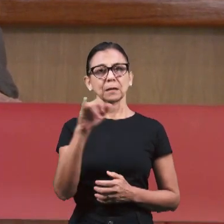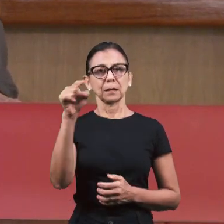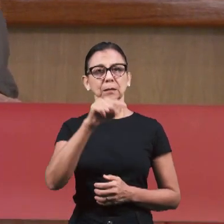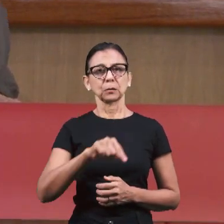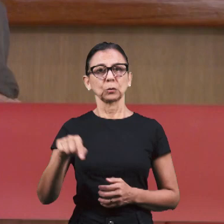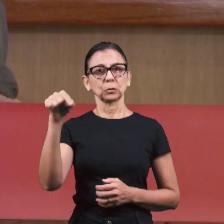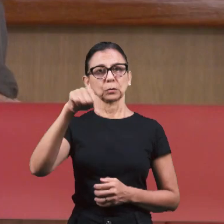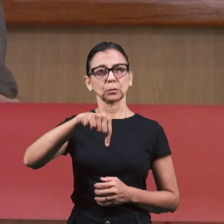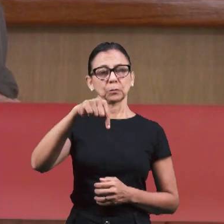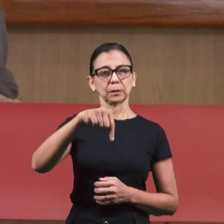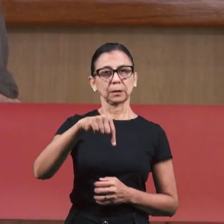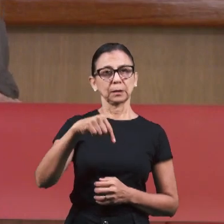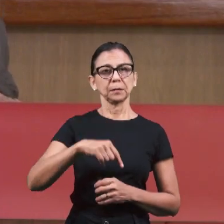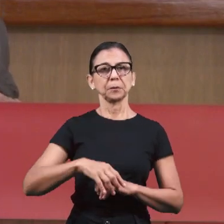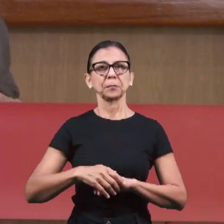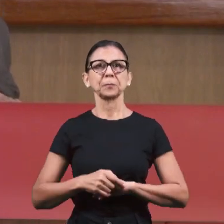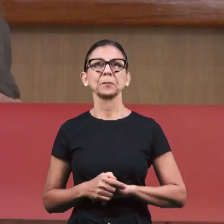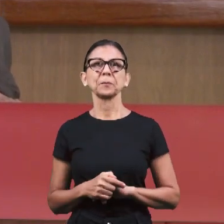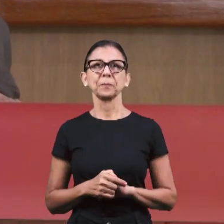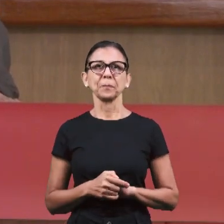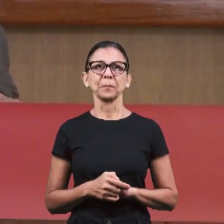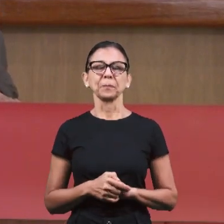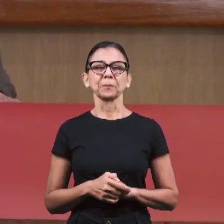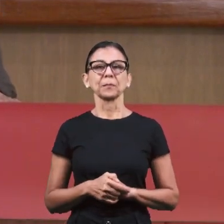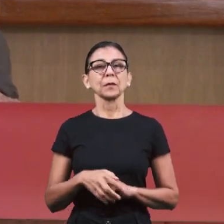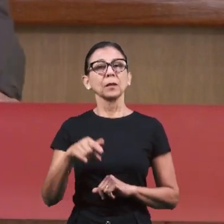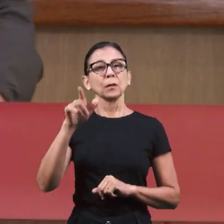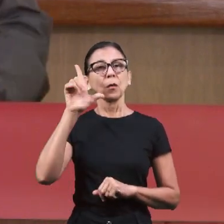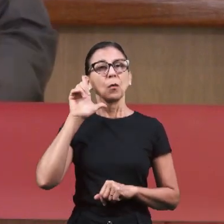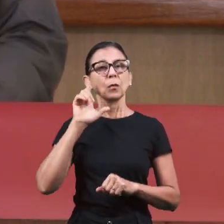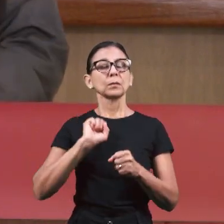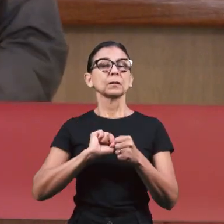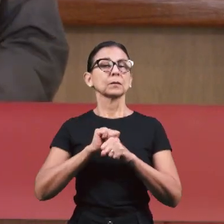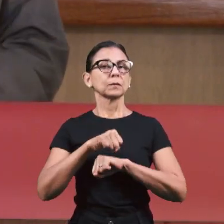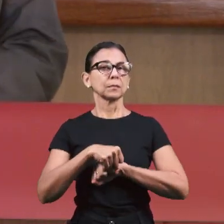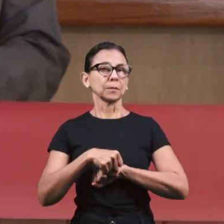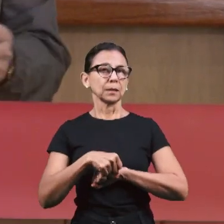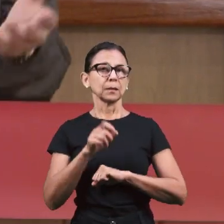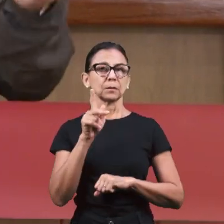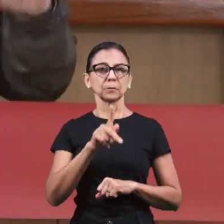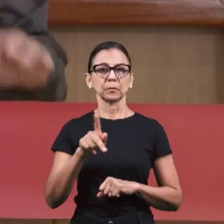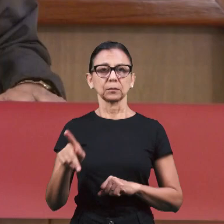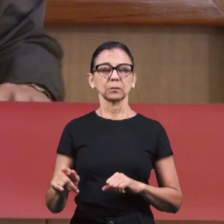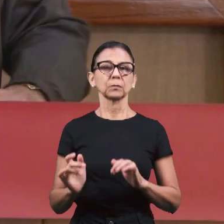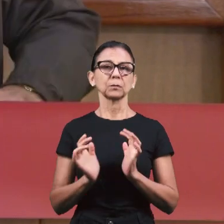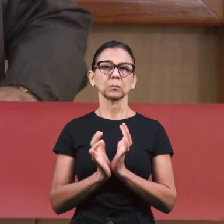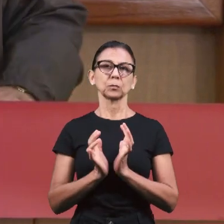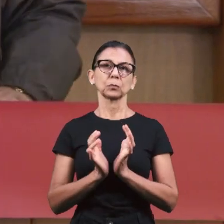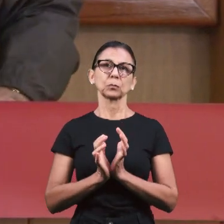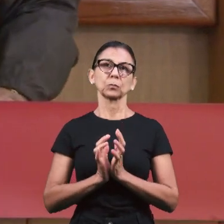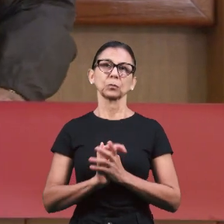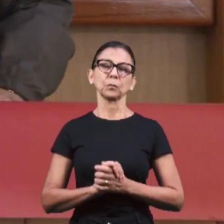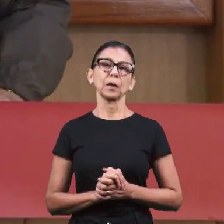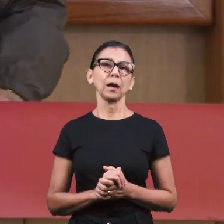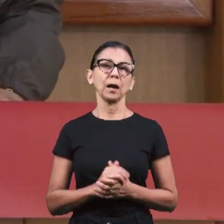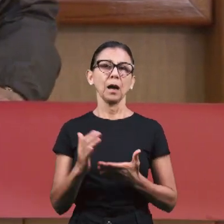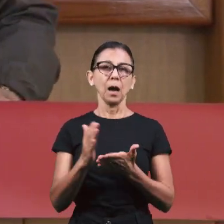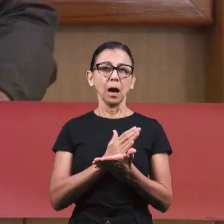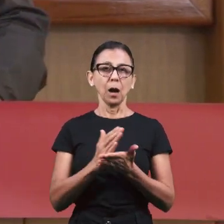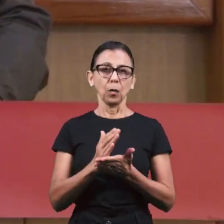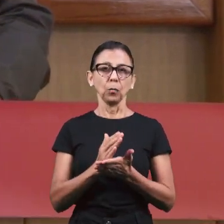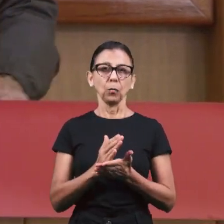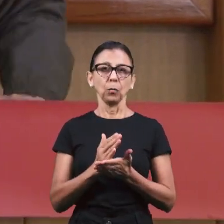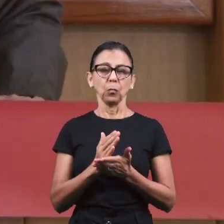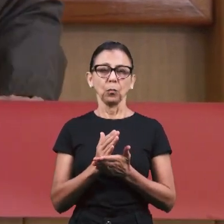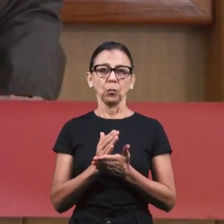là, nous sommes à la fin d'un séminaire qui s'est passé hier, n'est-ce pas? Des professeurs, des enfants. Il y a un reste